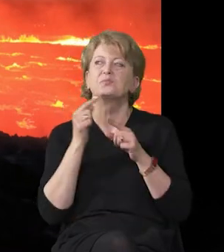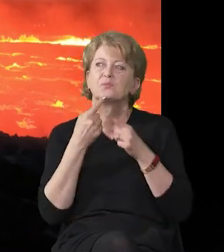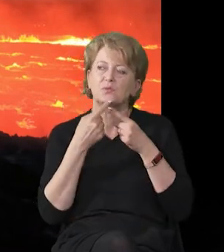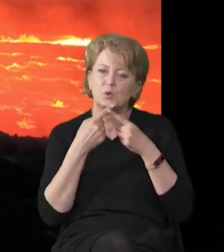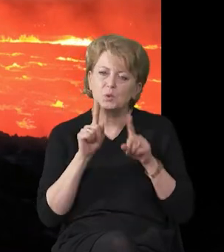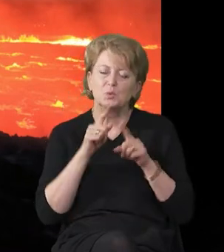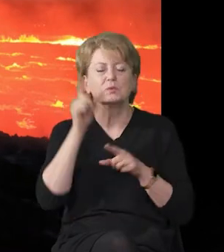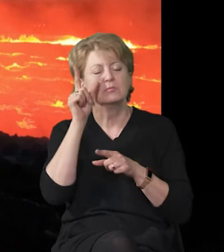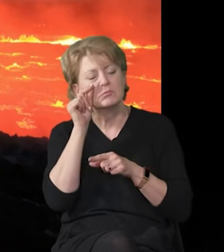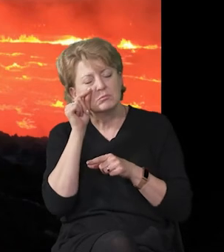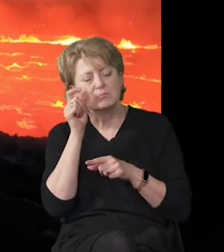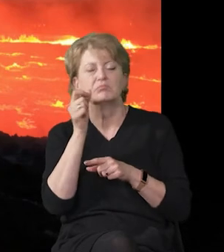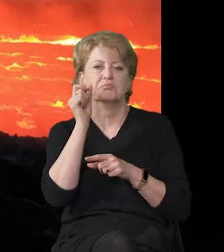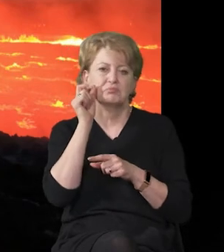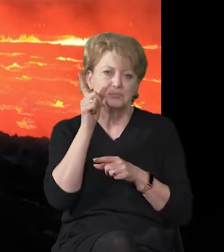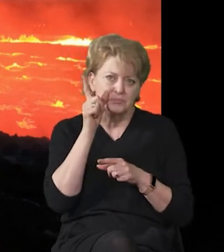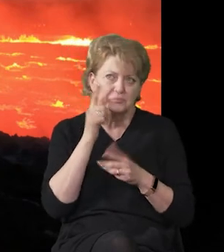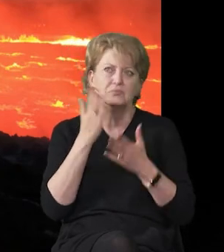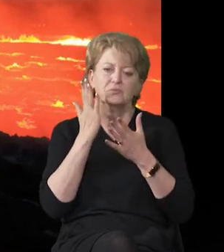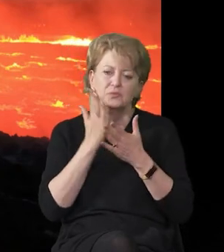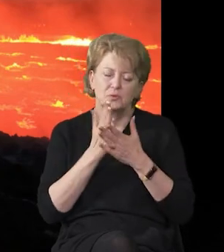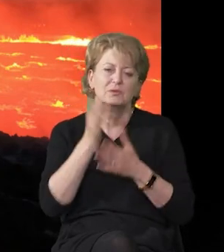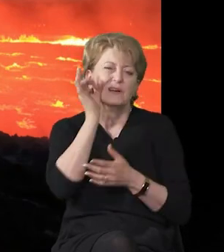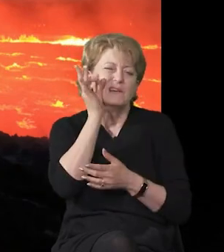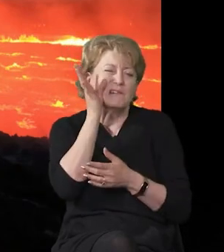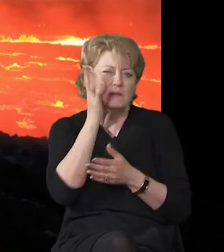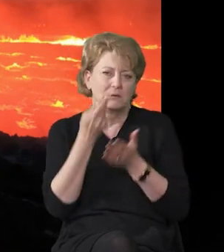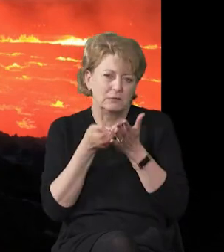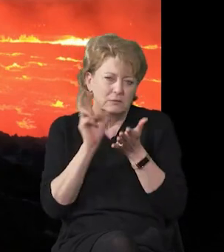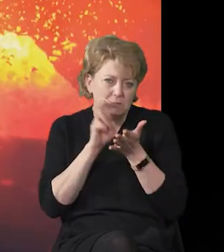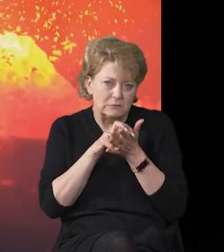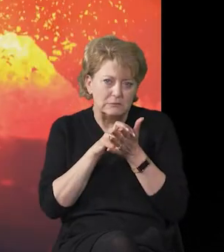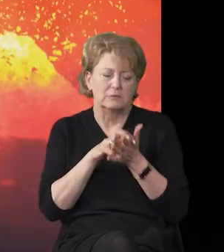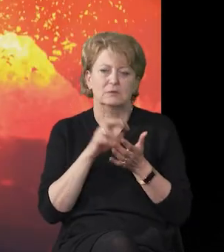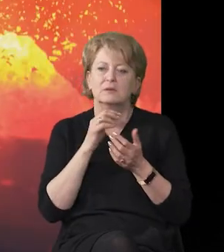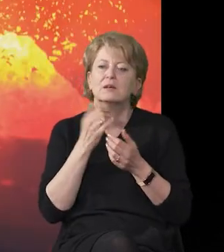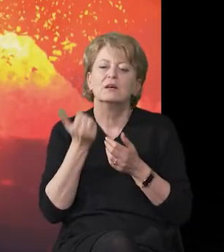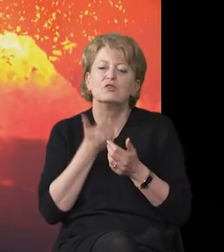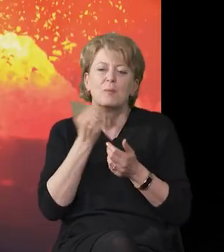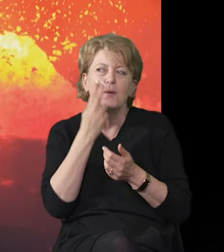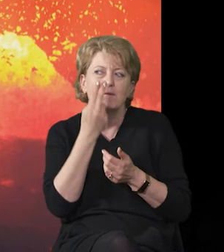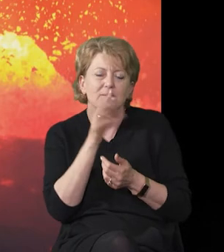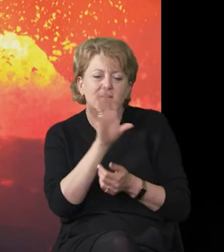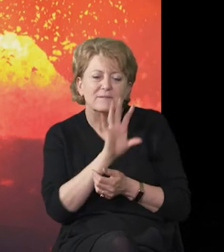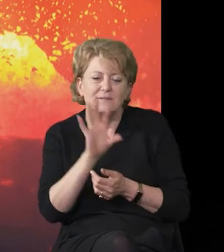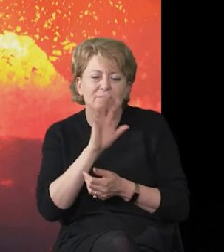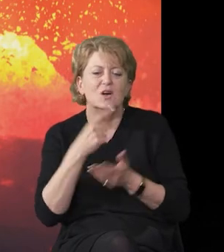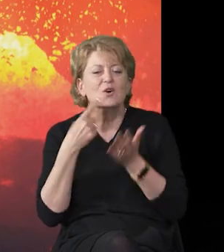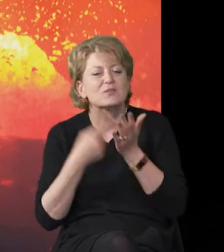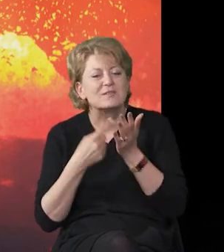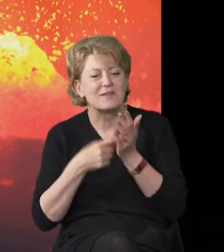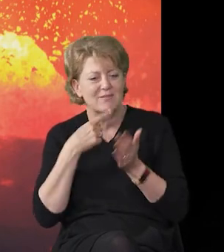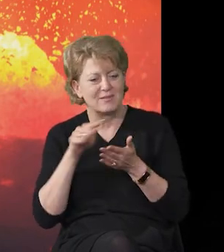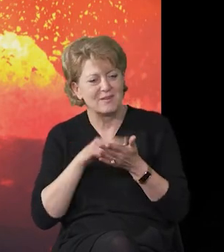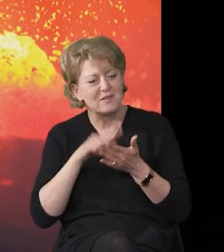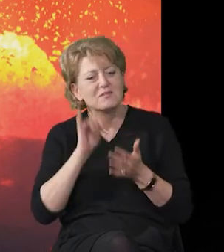tego krateru stanęliśmy jeszcze o świcie, żeby zobaczyć ostatnie sceny związane z tym wulkanem. No i